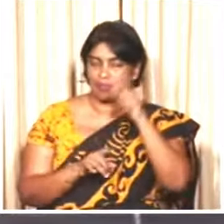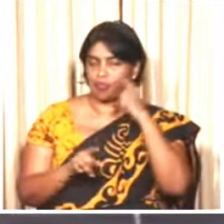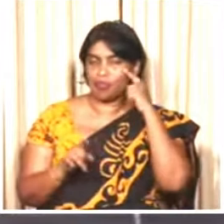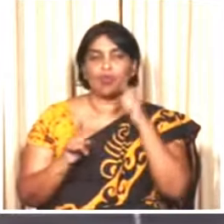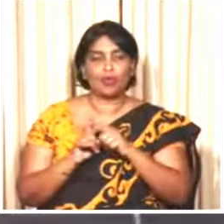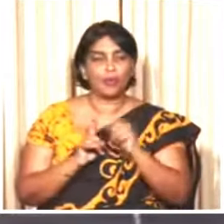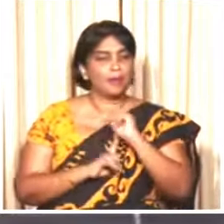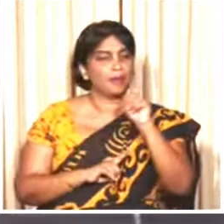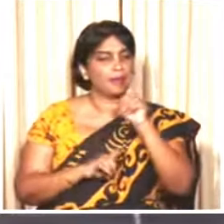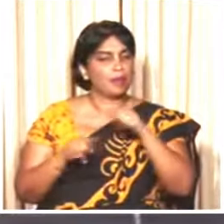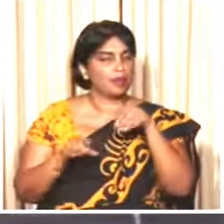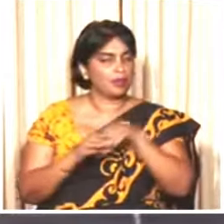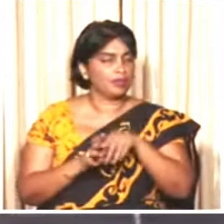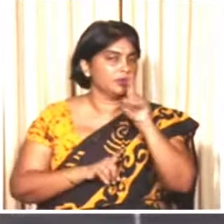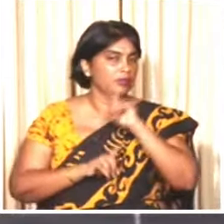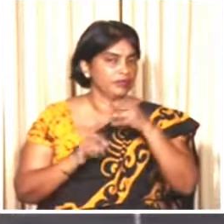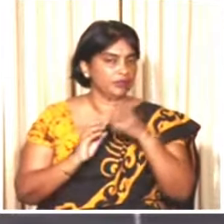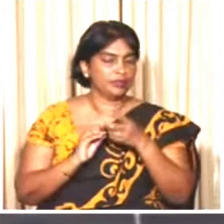මේ සභාවේ සාකච්ඡා වුණා.